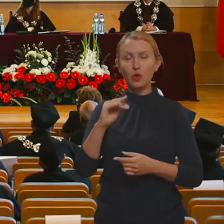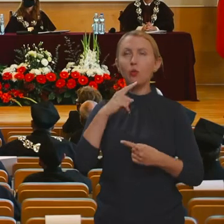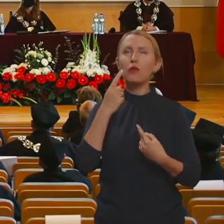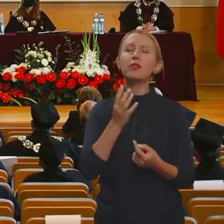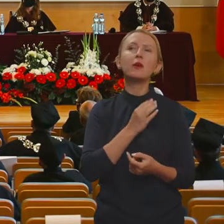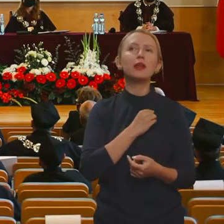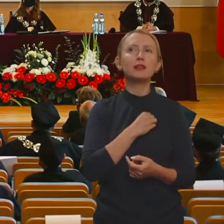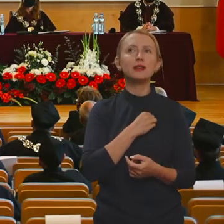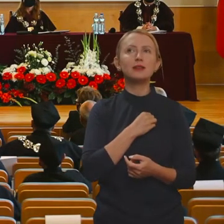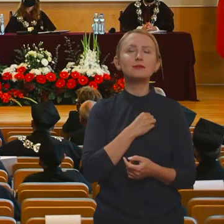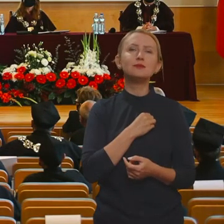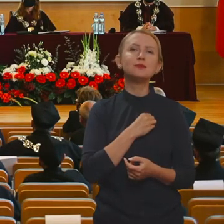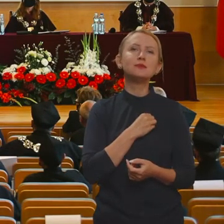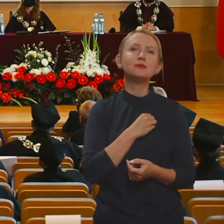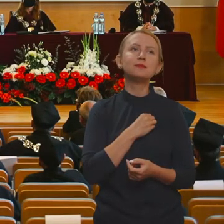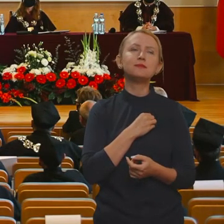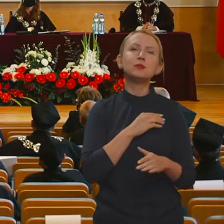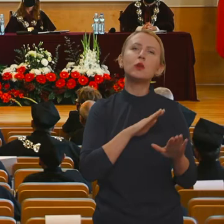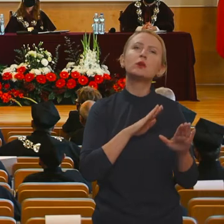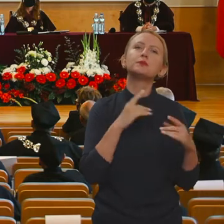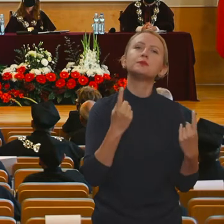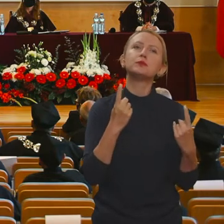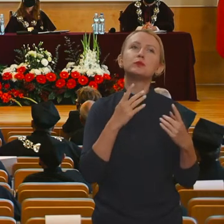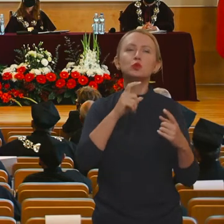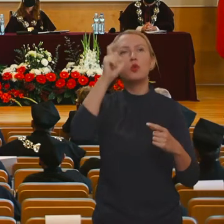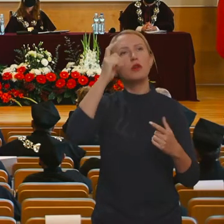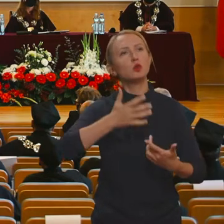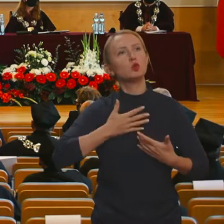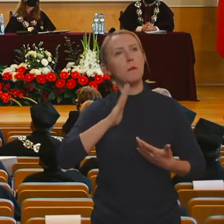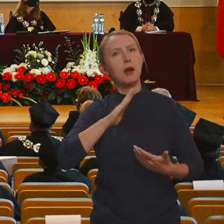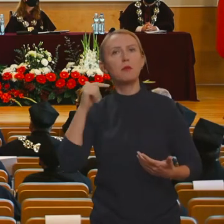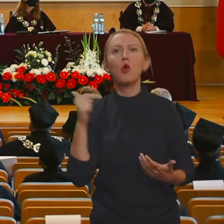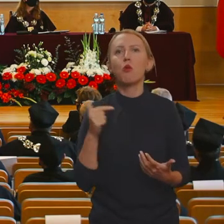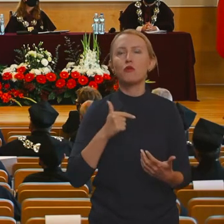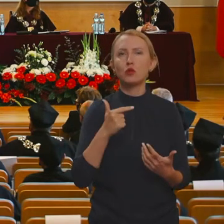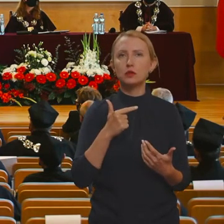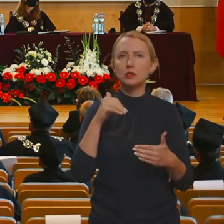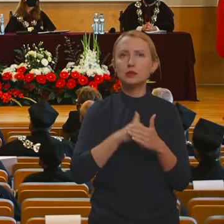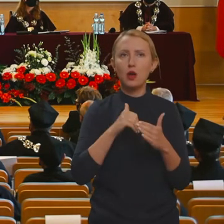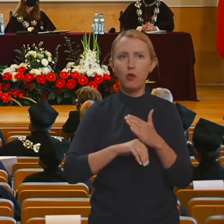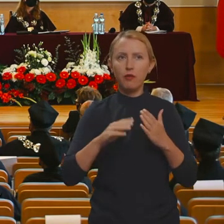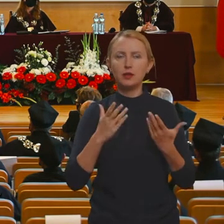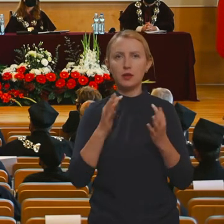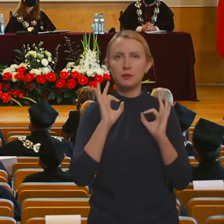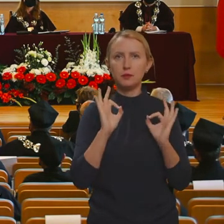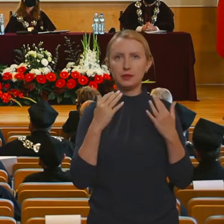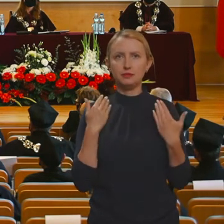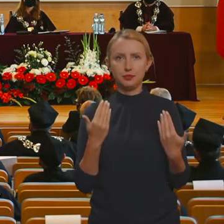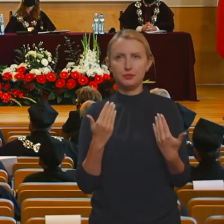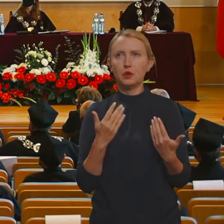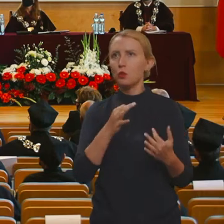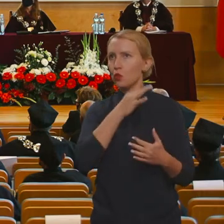etykę jako stan, w którym człowiek czuje się zobowiązany do zachowania przyzwoitości, tak bym to